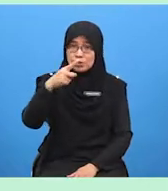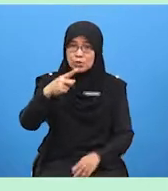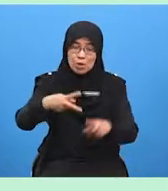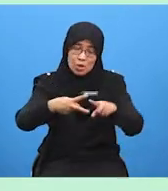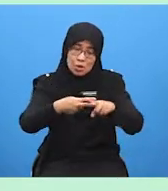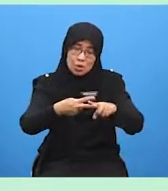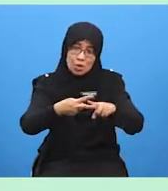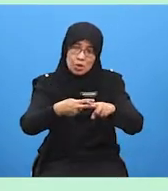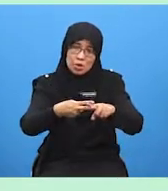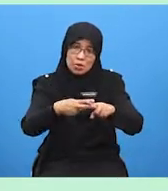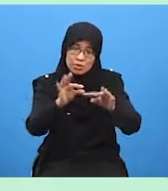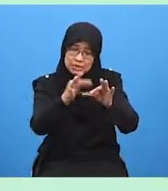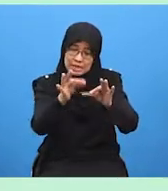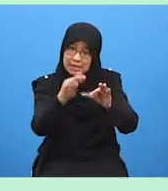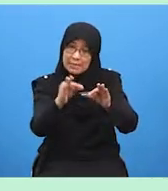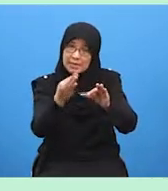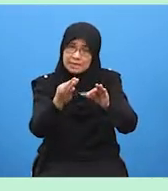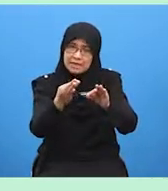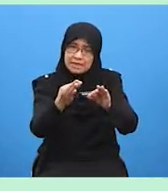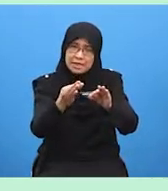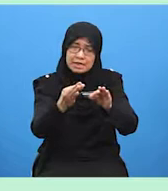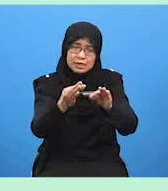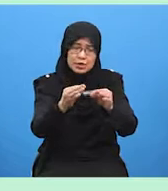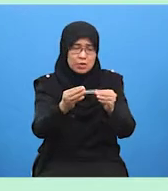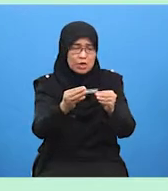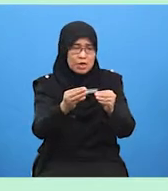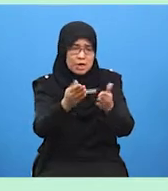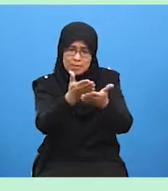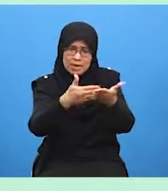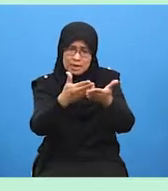serta menggunting bahagian yang kecil atau sempit.